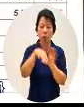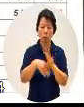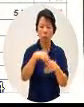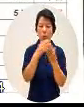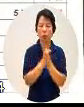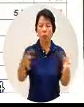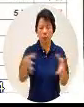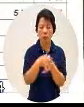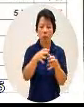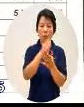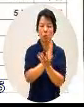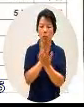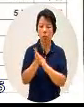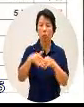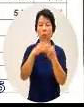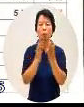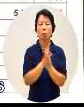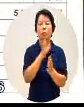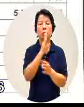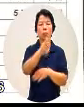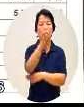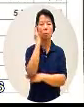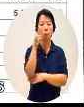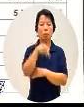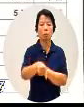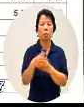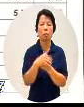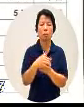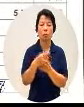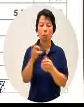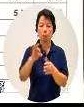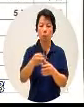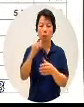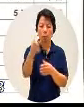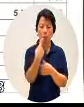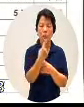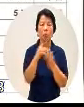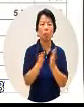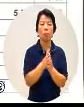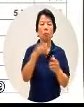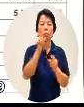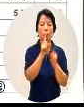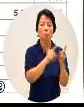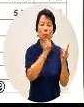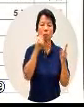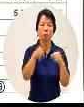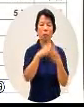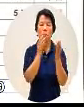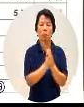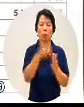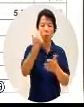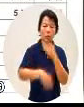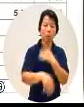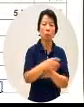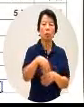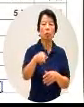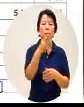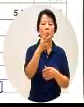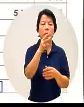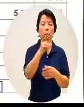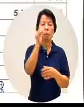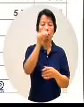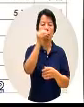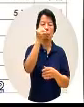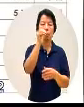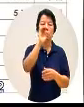呢就叫做市政府自有財源總共自有財源101年編多少呢編395億中央